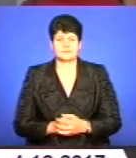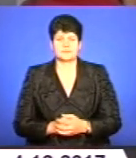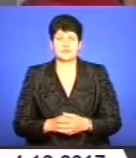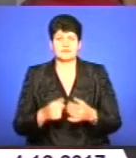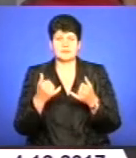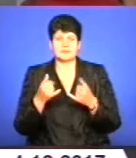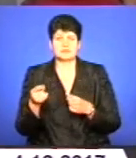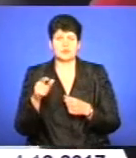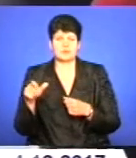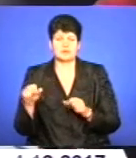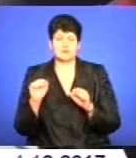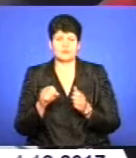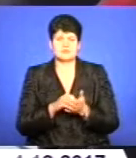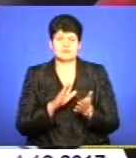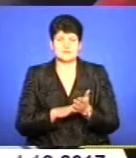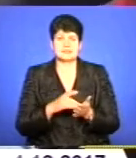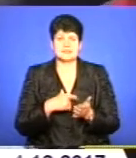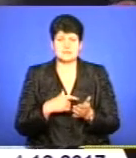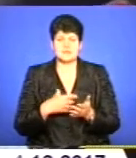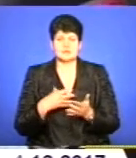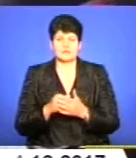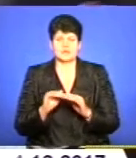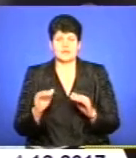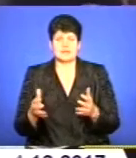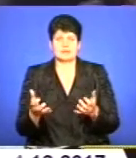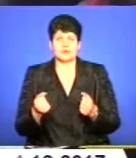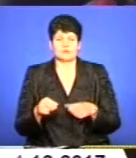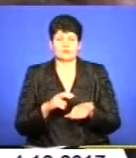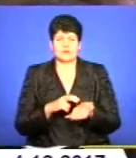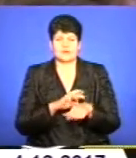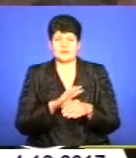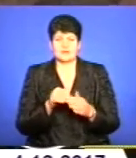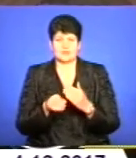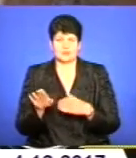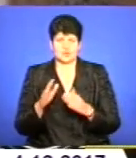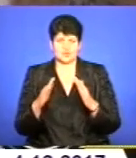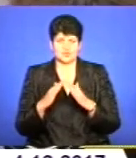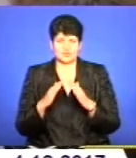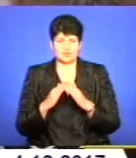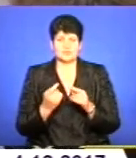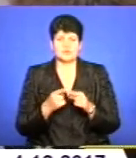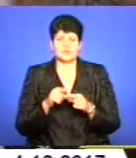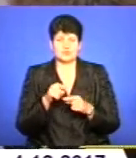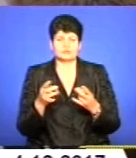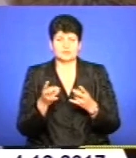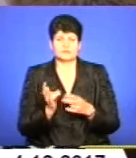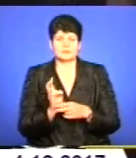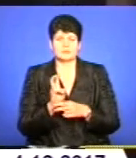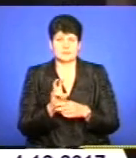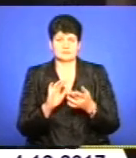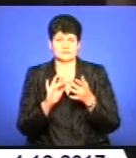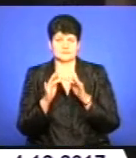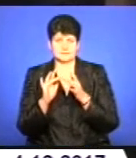Відтепер тернополяни можуть записати себе і своїх дітей на прийом до лікаря, не виходячи з дому. Для цього їм потрібно зайти на відповідний